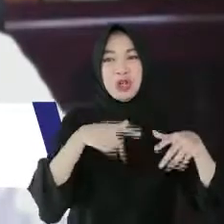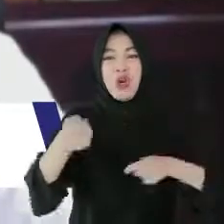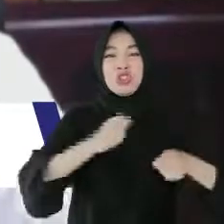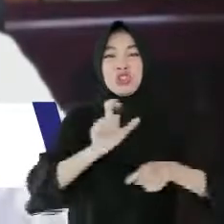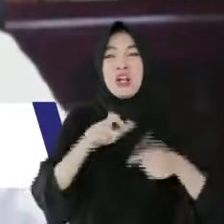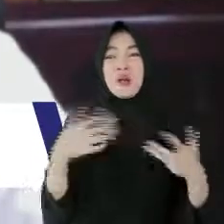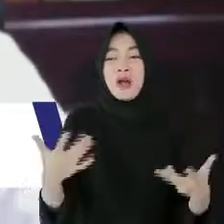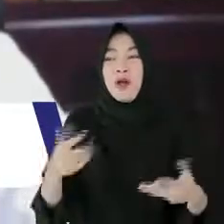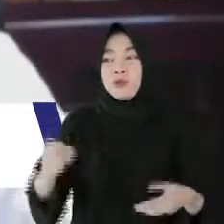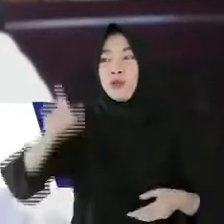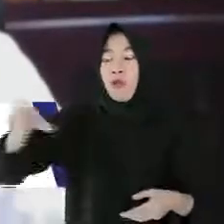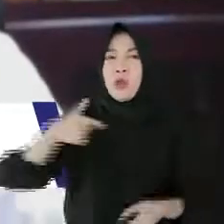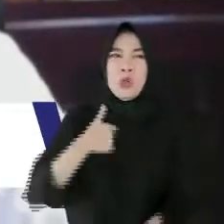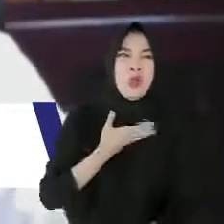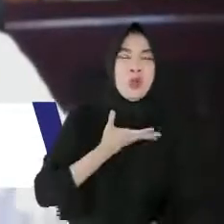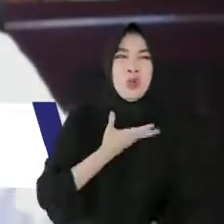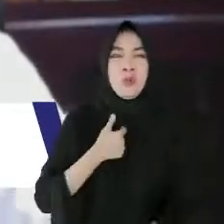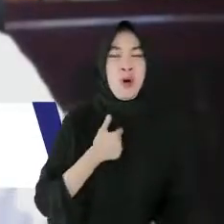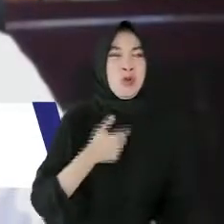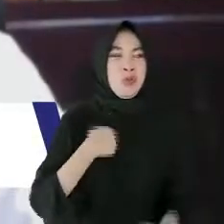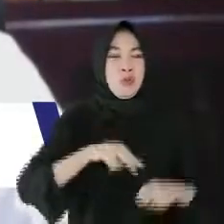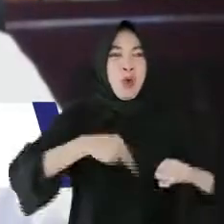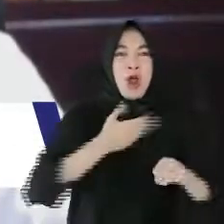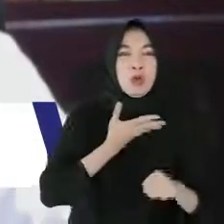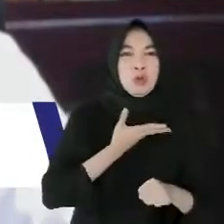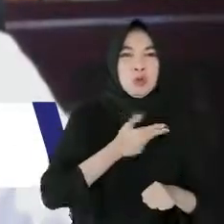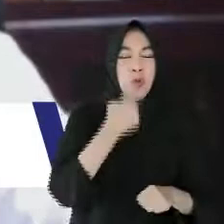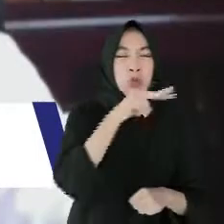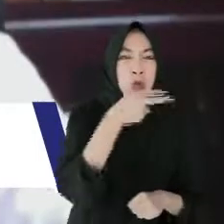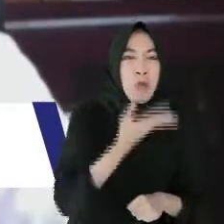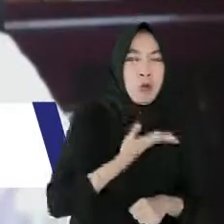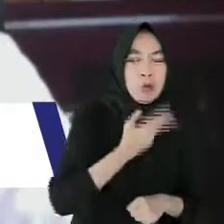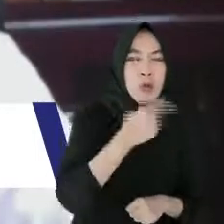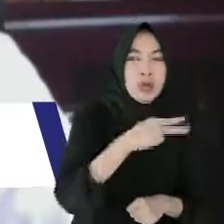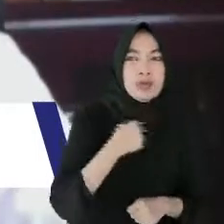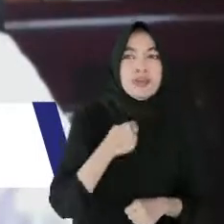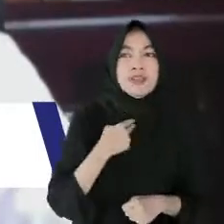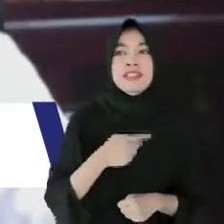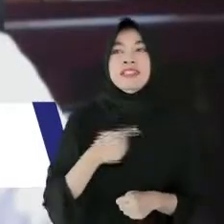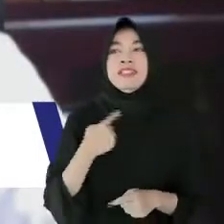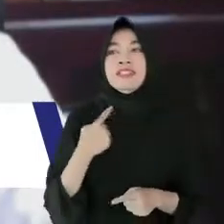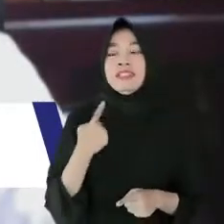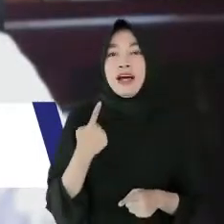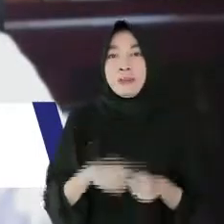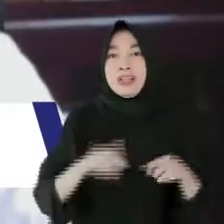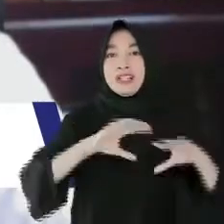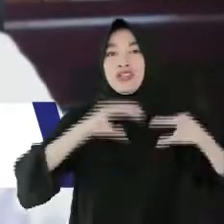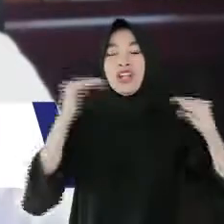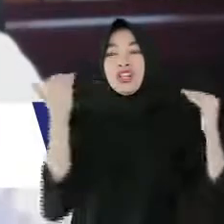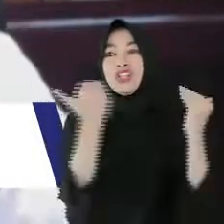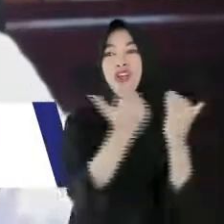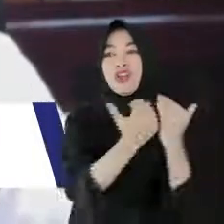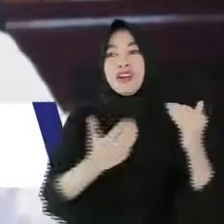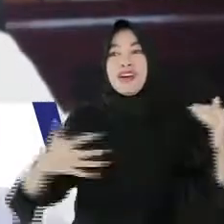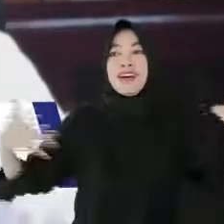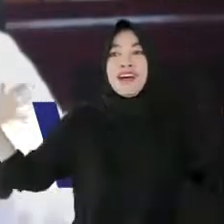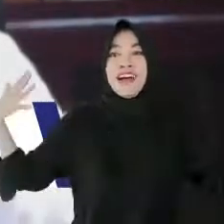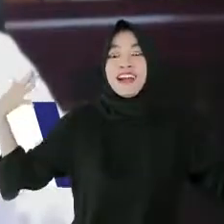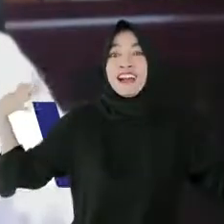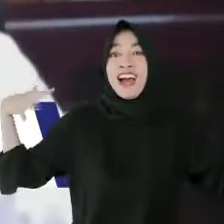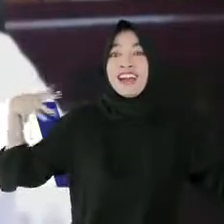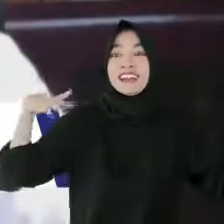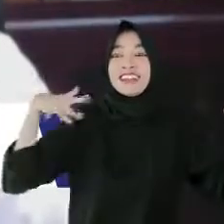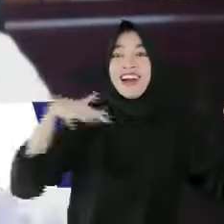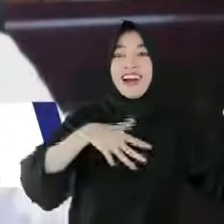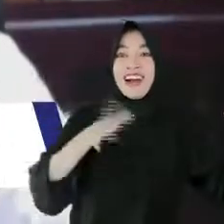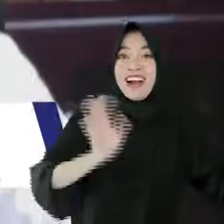mereka akan sangat Tiger sekali untuk nonton bola faktanya mereka diminta tidak datang ke Stadion bisa bahkan